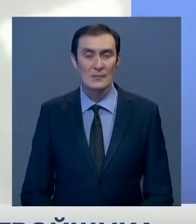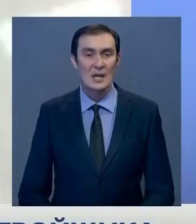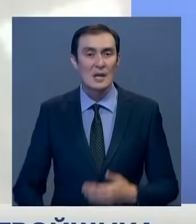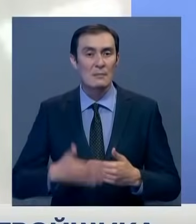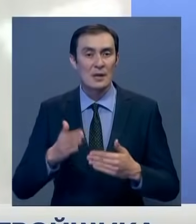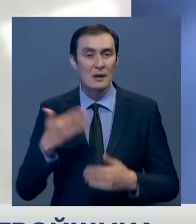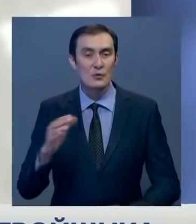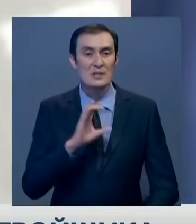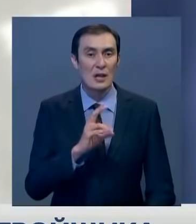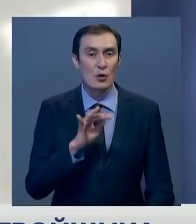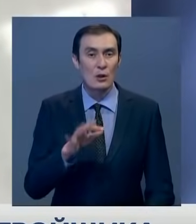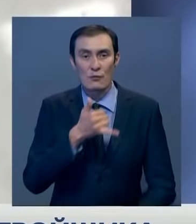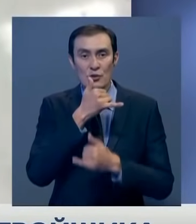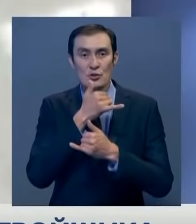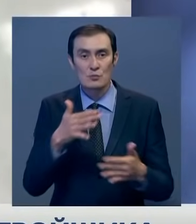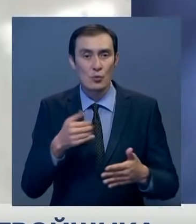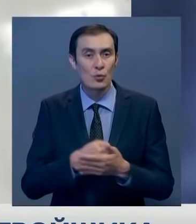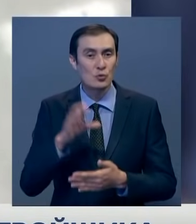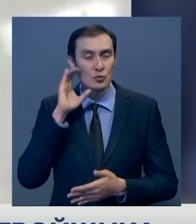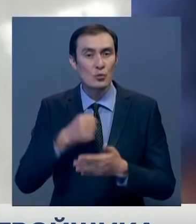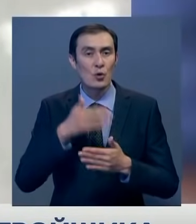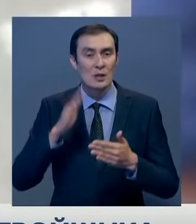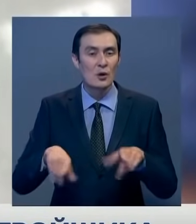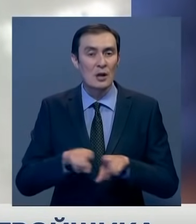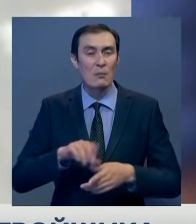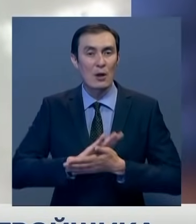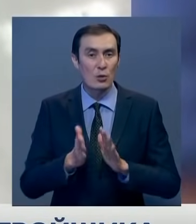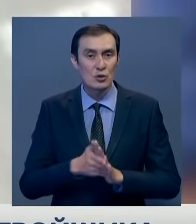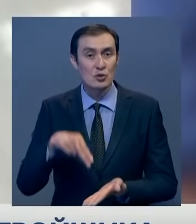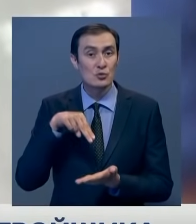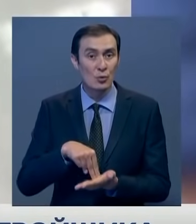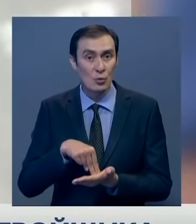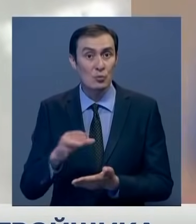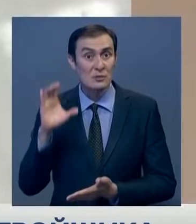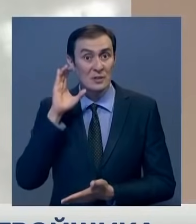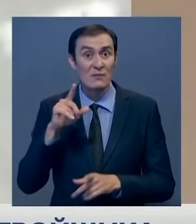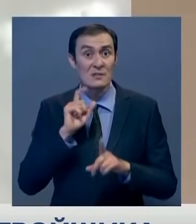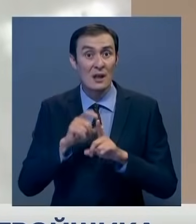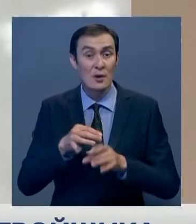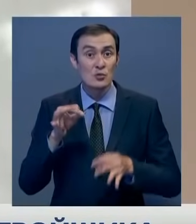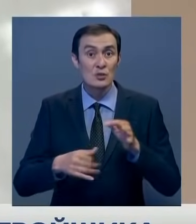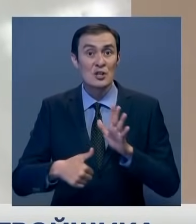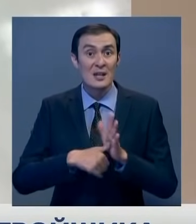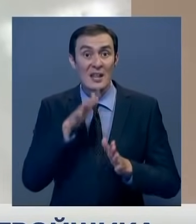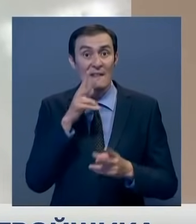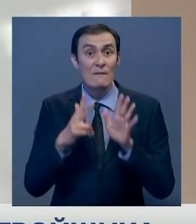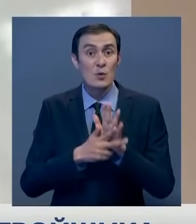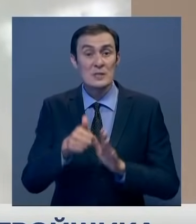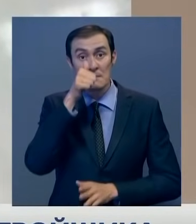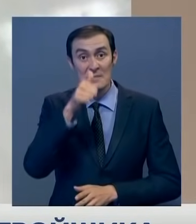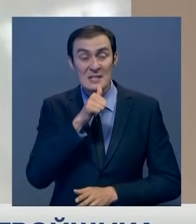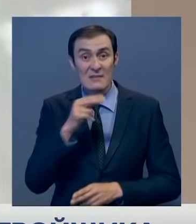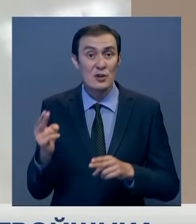Приговор Сергей Котляров не смог дослушать до конца, как это положено, стоя. Услышав слова судьи, 6 лет 8 месяцев